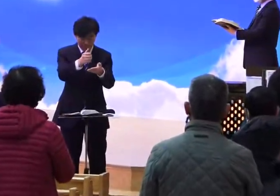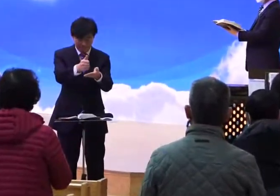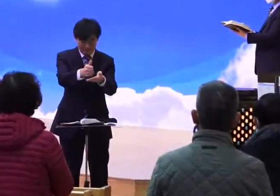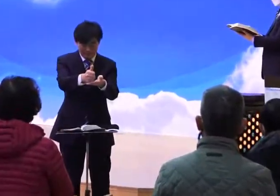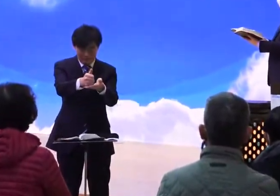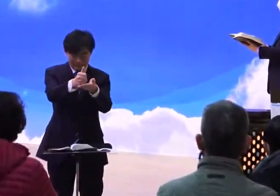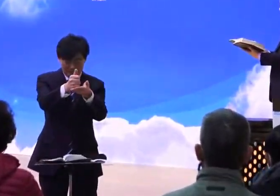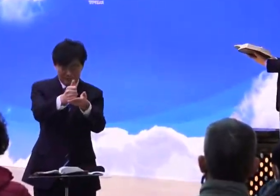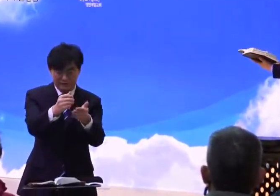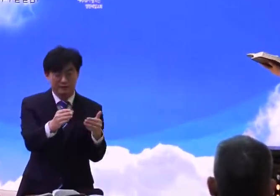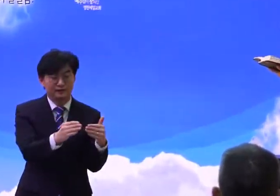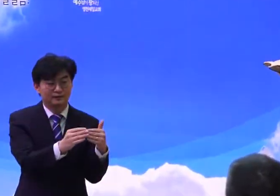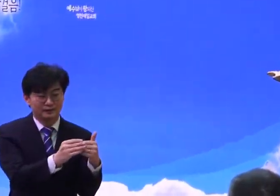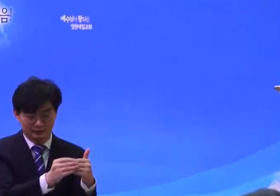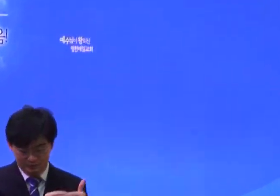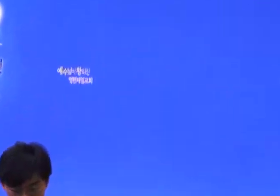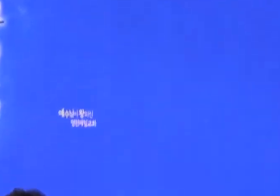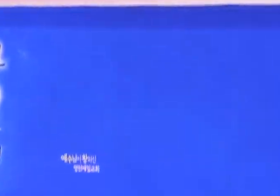하나님께